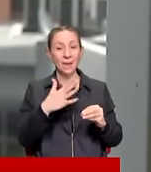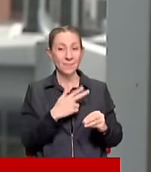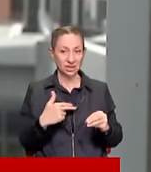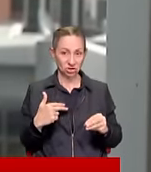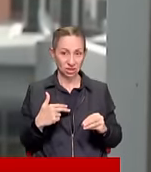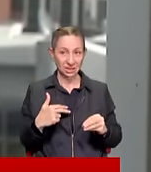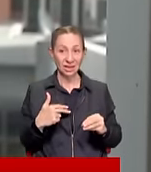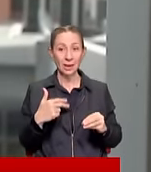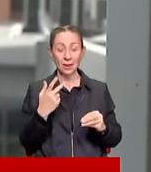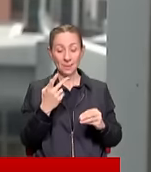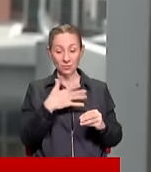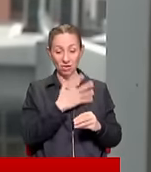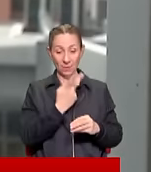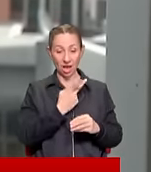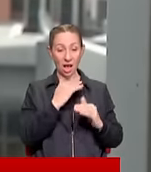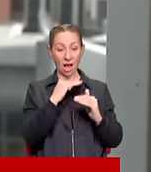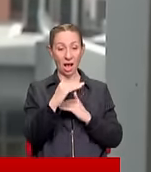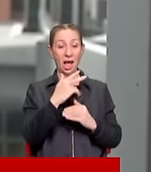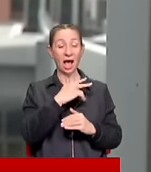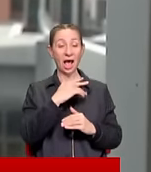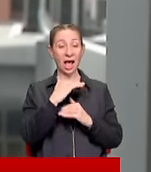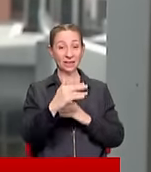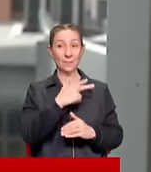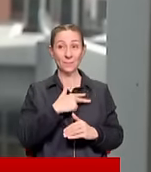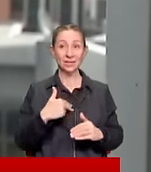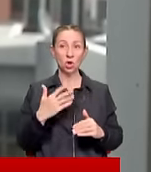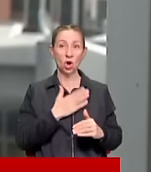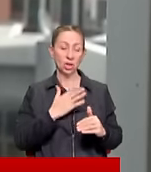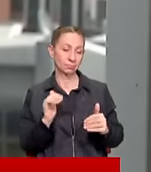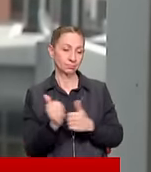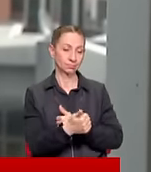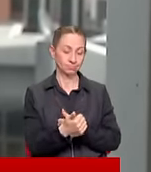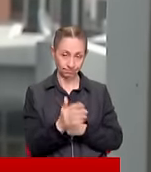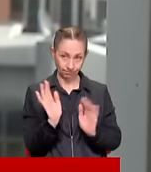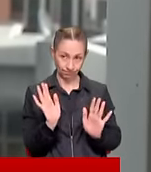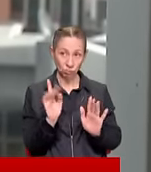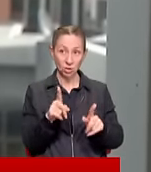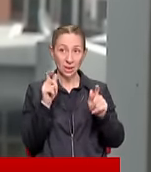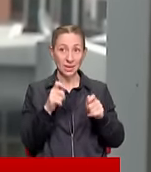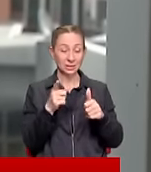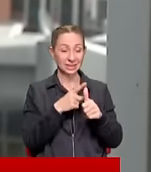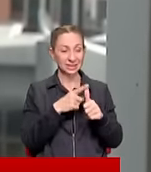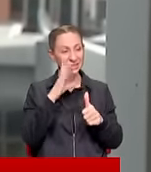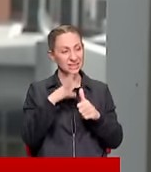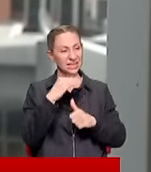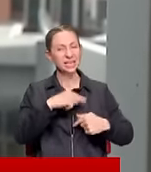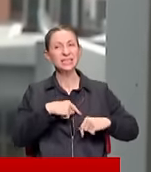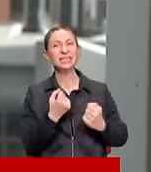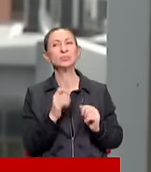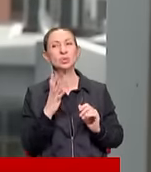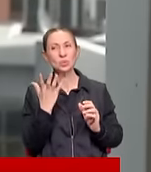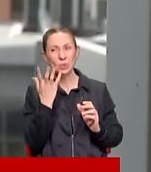belediyecilik, partimizin de halkın belediyeciliği şeklinde ön plana çıkaracağız. Bunları yaparken birincisi insanları rencide